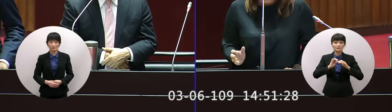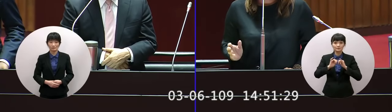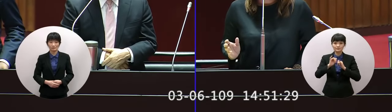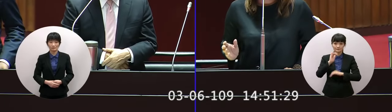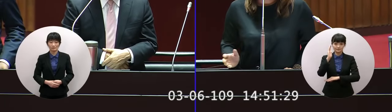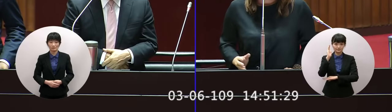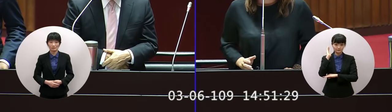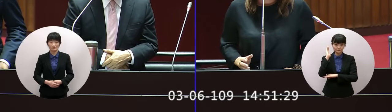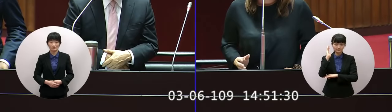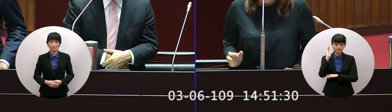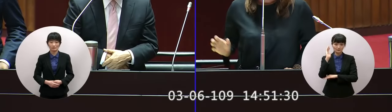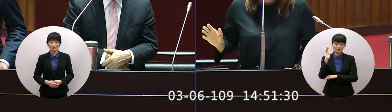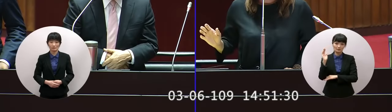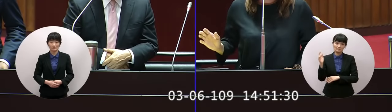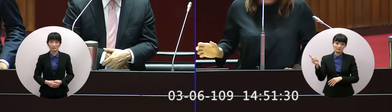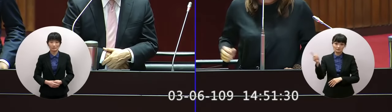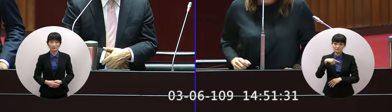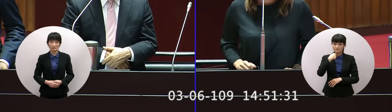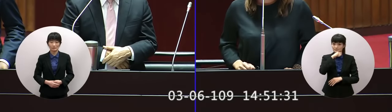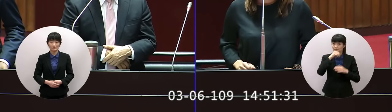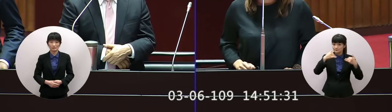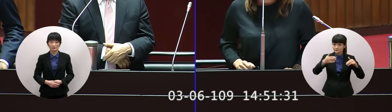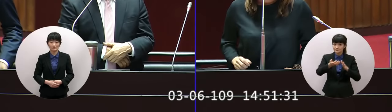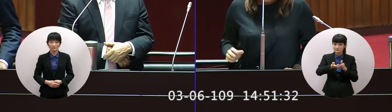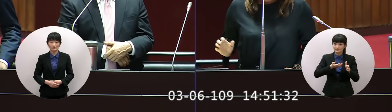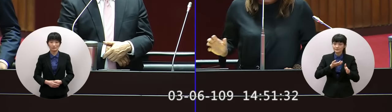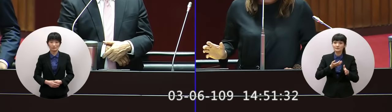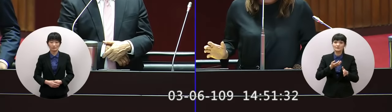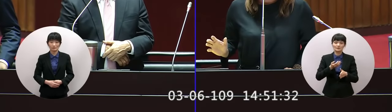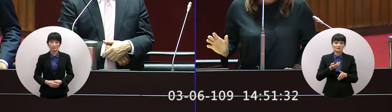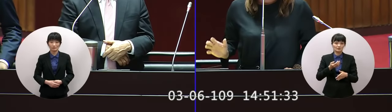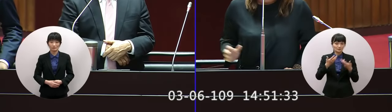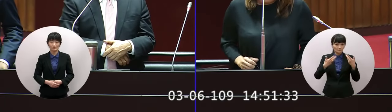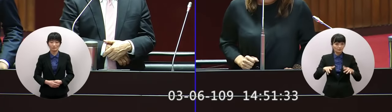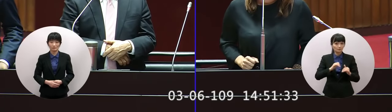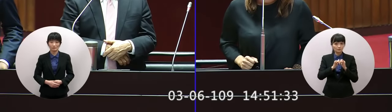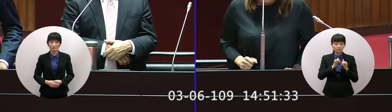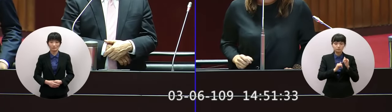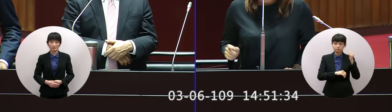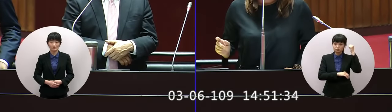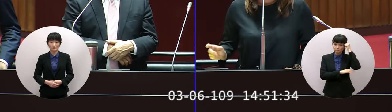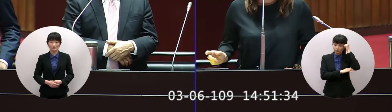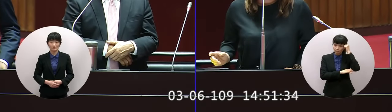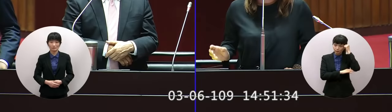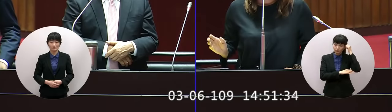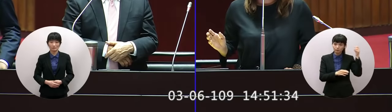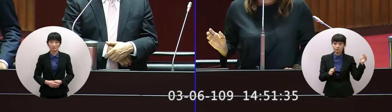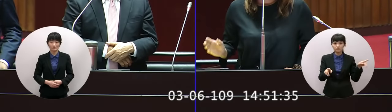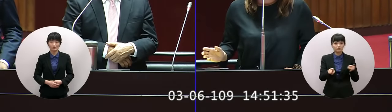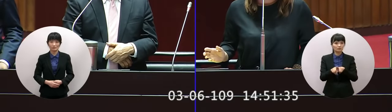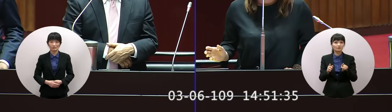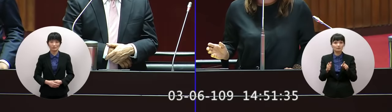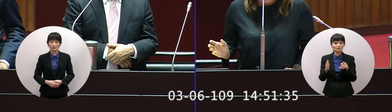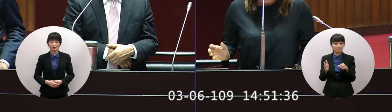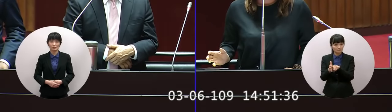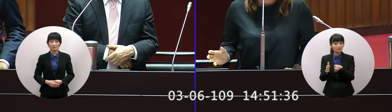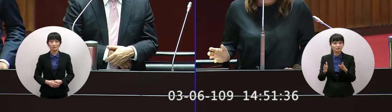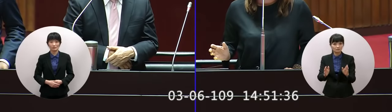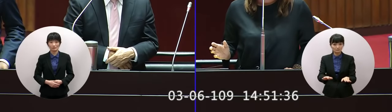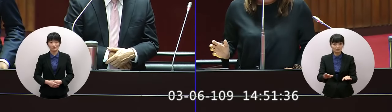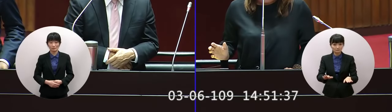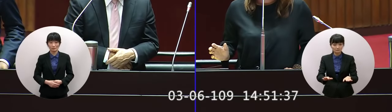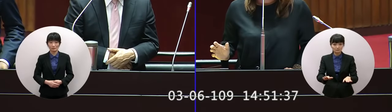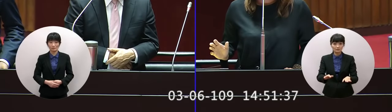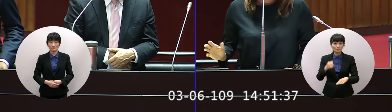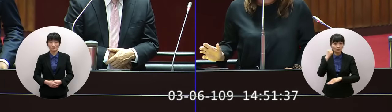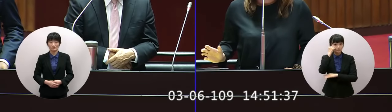代代，甚至清朝时候就已经住在那个地方，他们也没有影响水土保持。他既然可以住上百年、几十